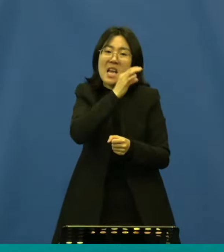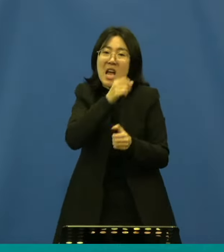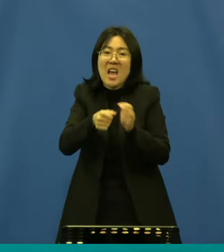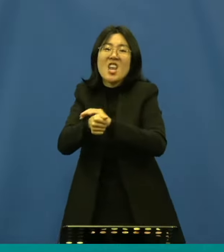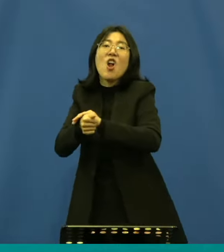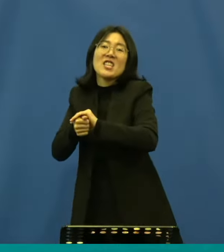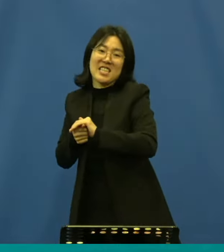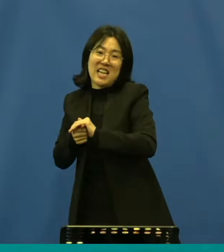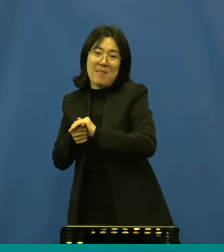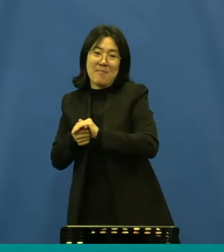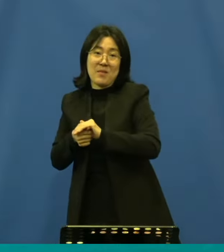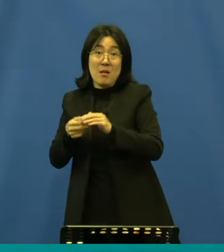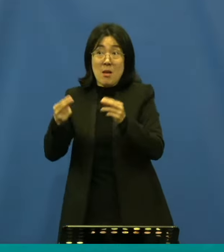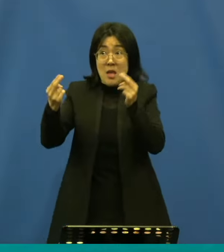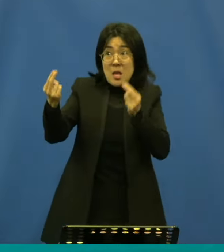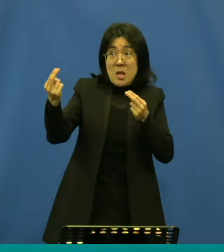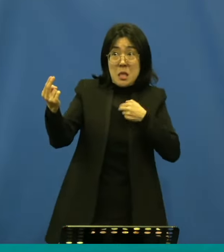세운 것입니다.